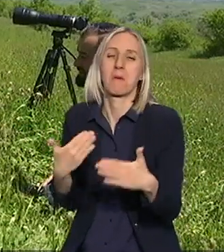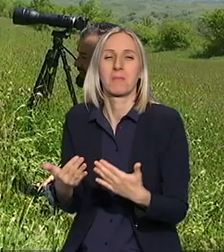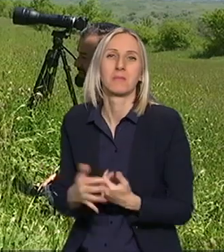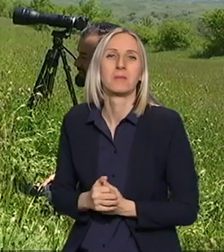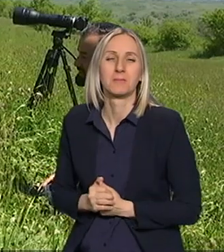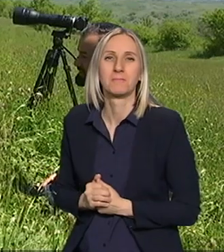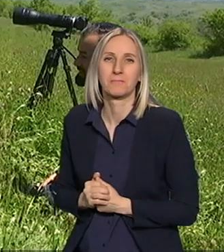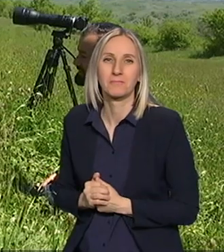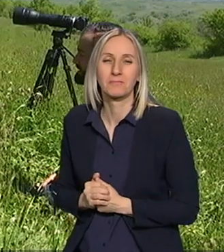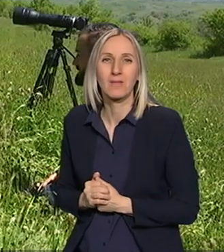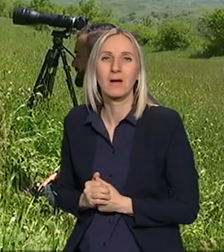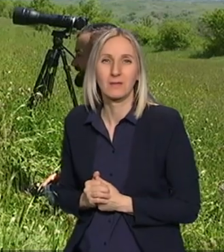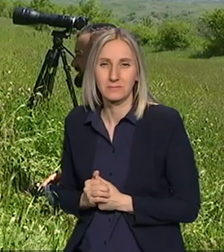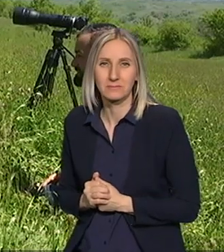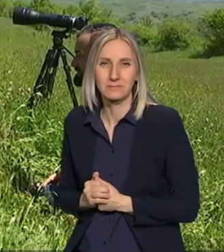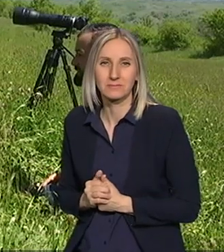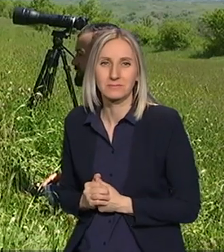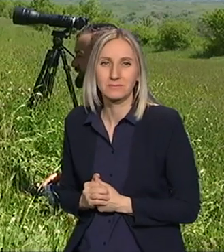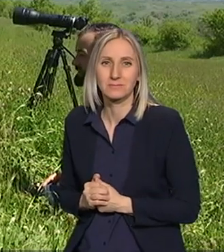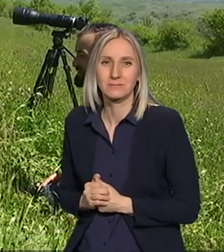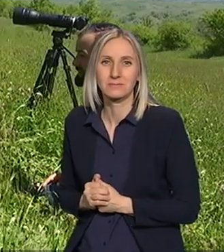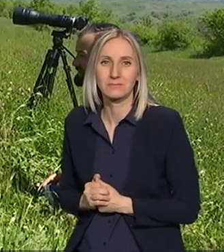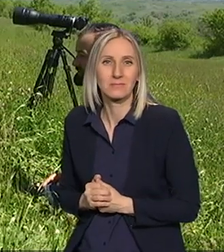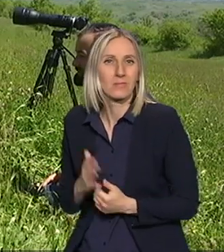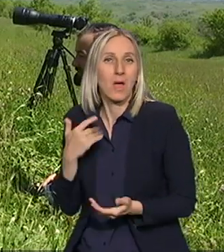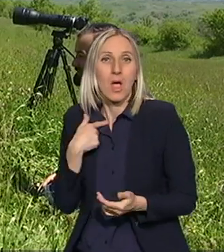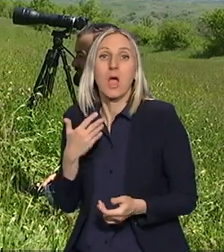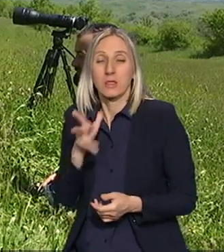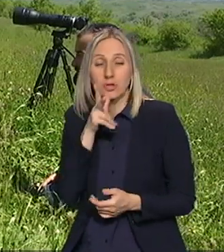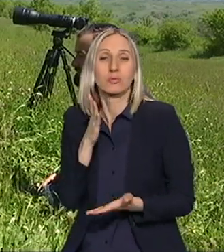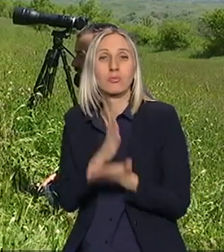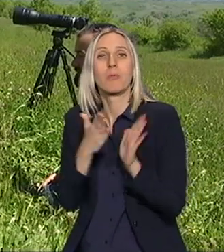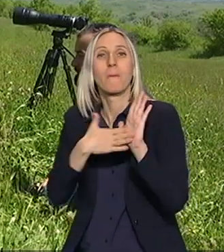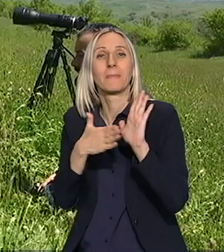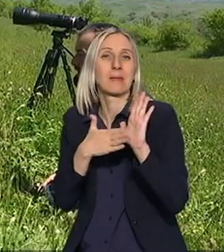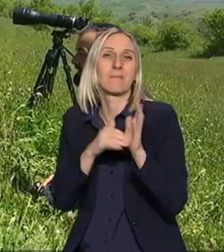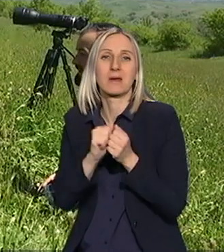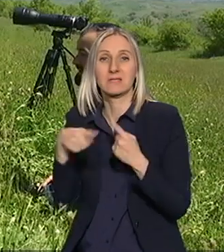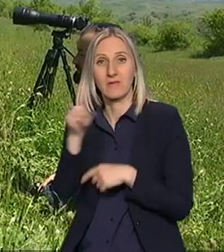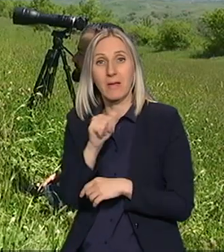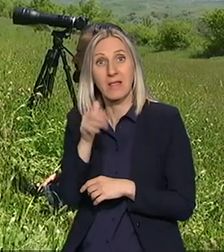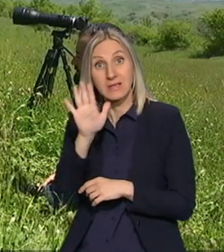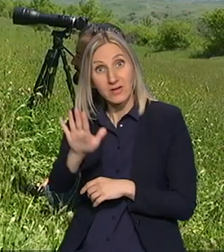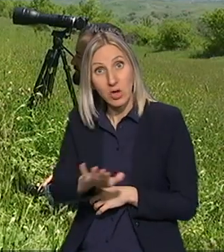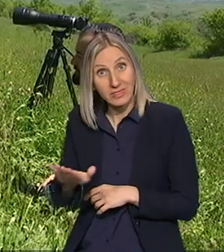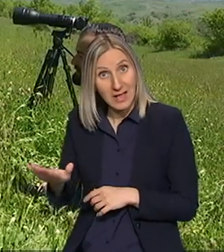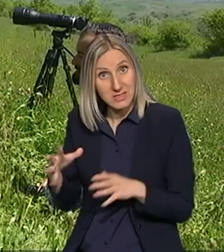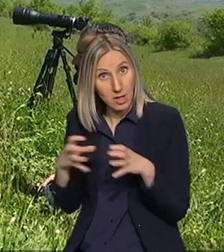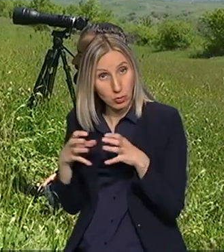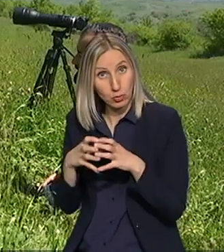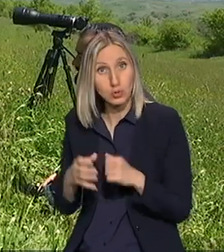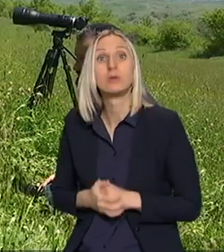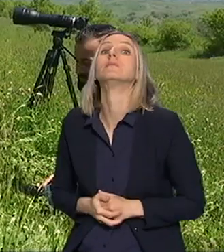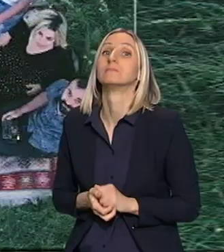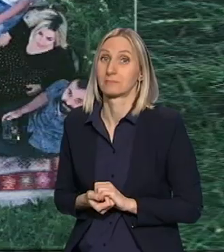u realan život i nastavljamo dalje. Da budemo primer svima. Jel se vaša deca druže? Po pitanju toga smo